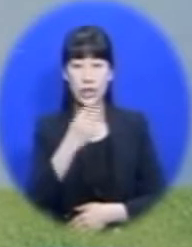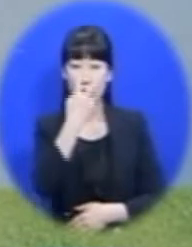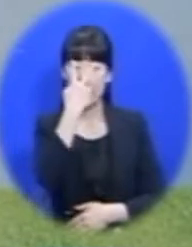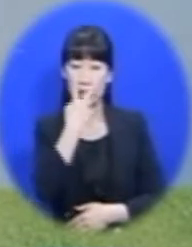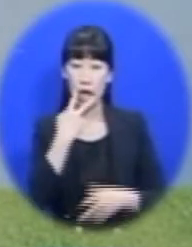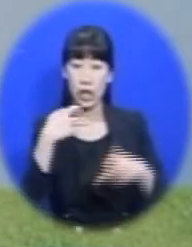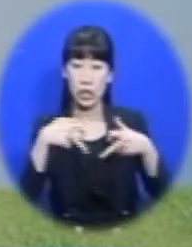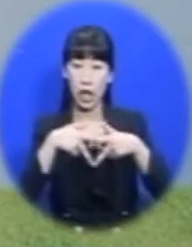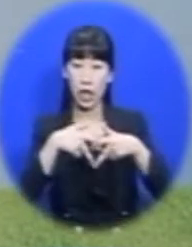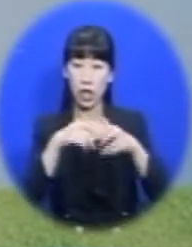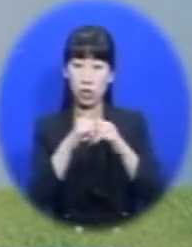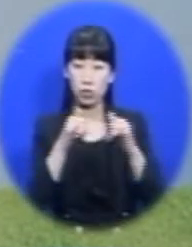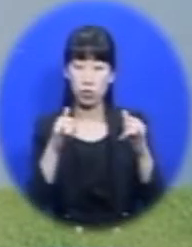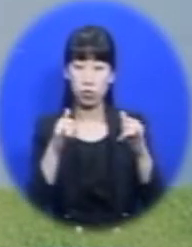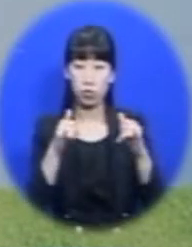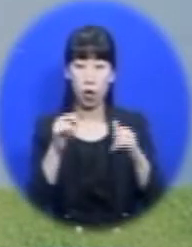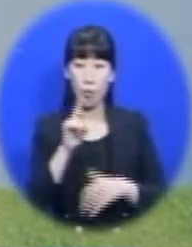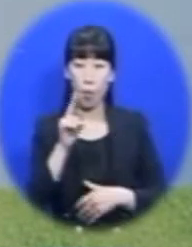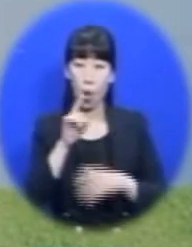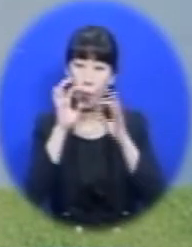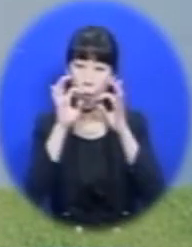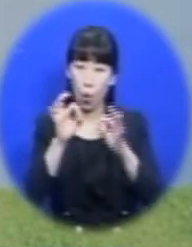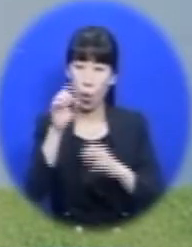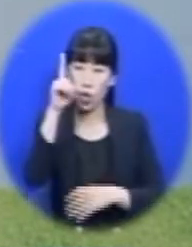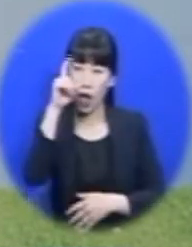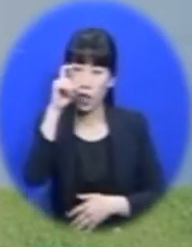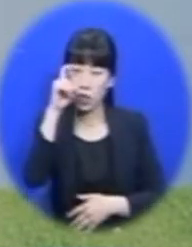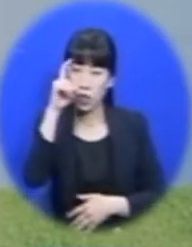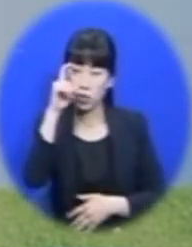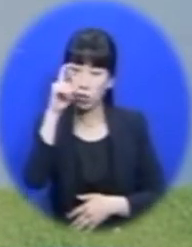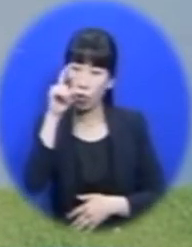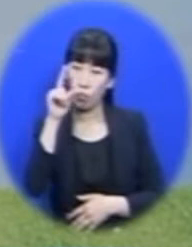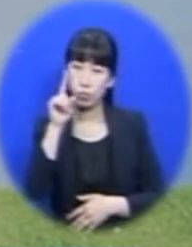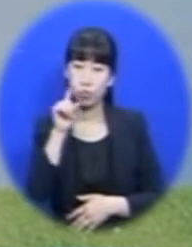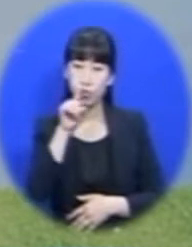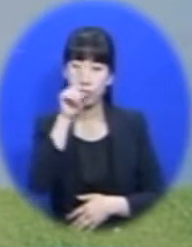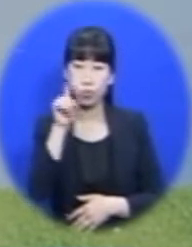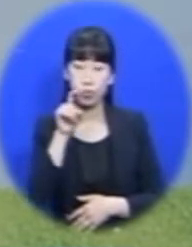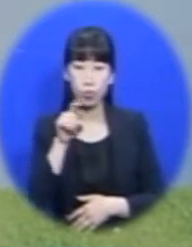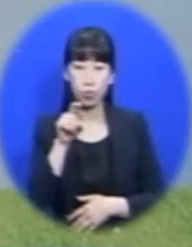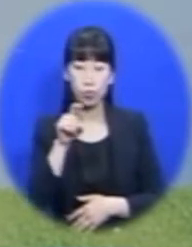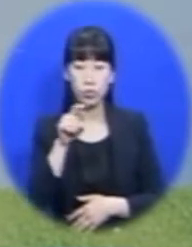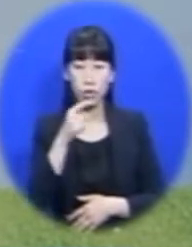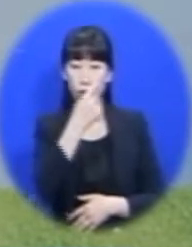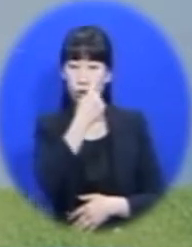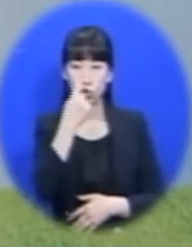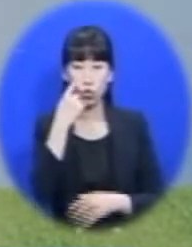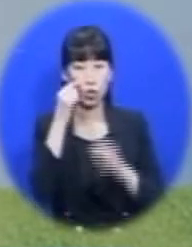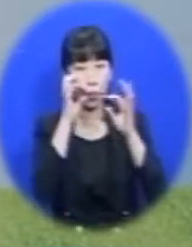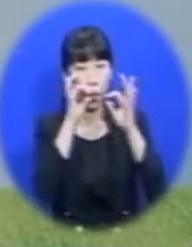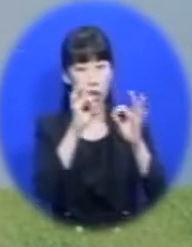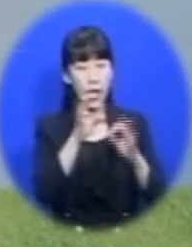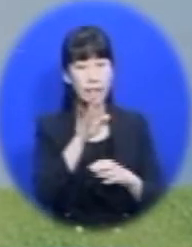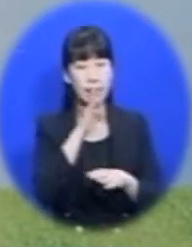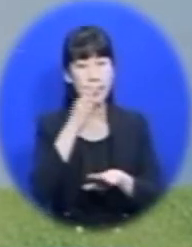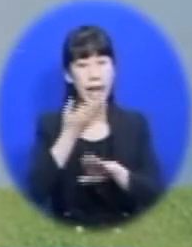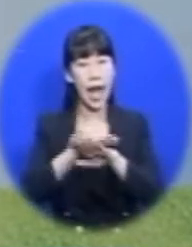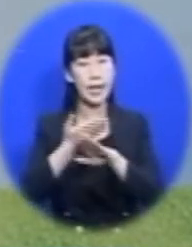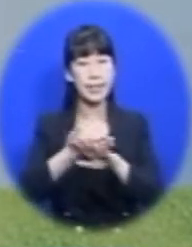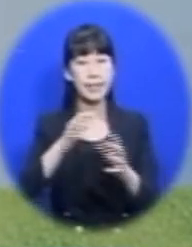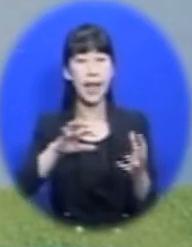시각장애인들이 무엇을 보고 사진을 찍는다면 우리가 눈으로 보는 것과 전혀 다른 엄청난